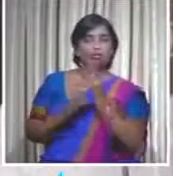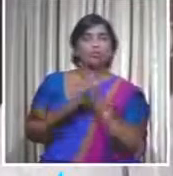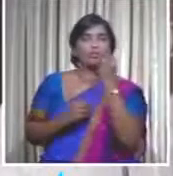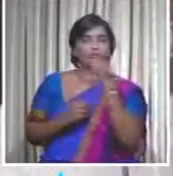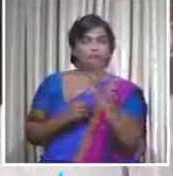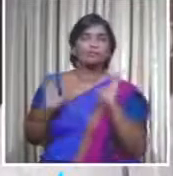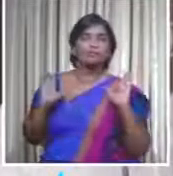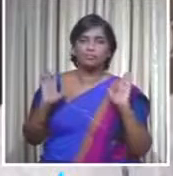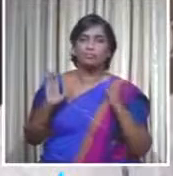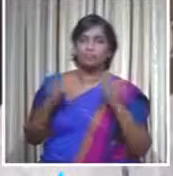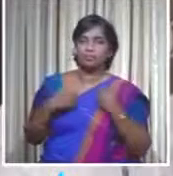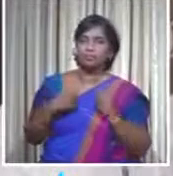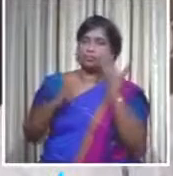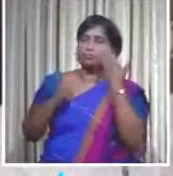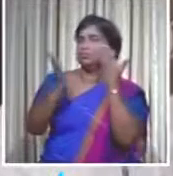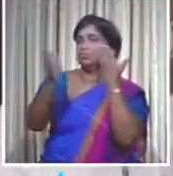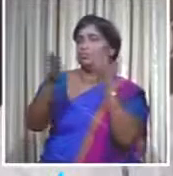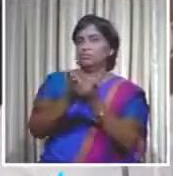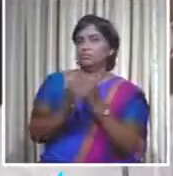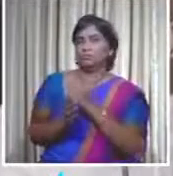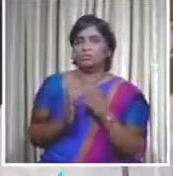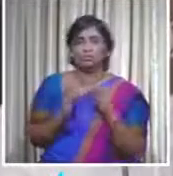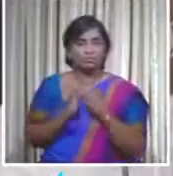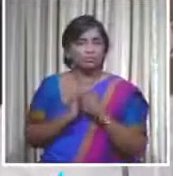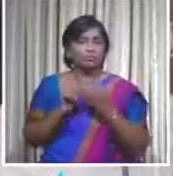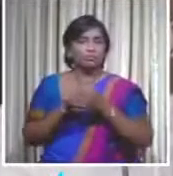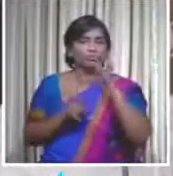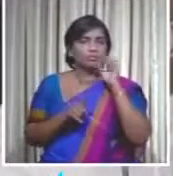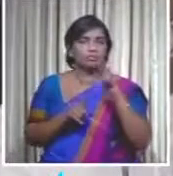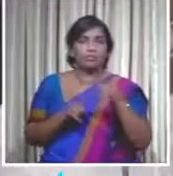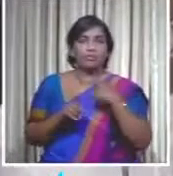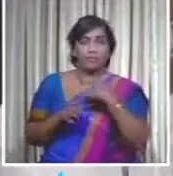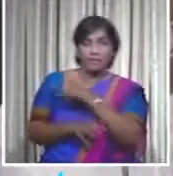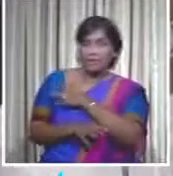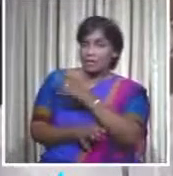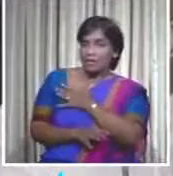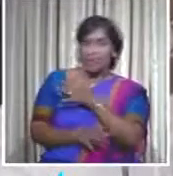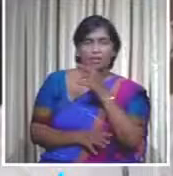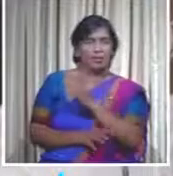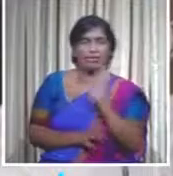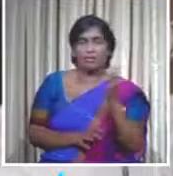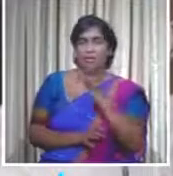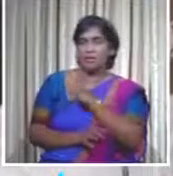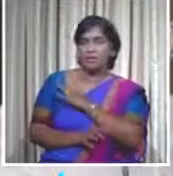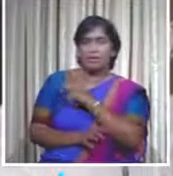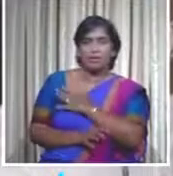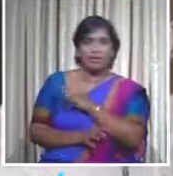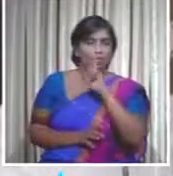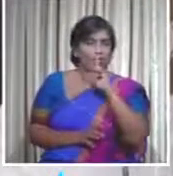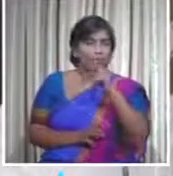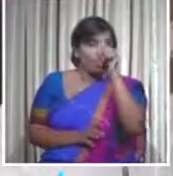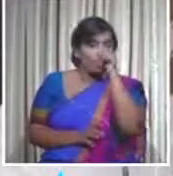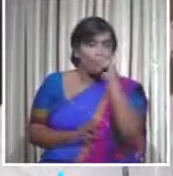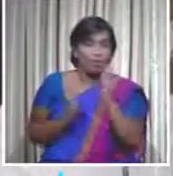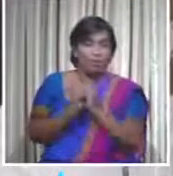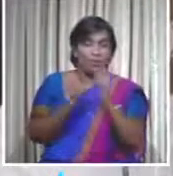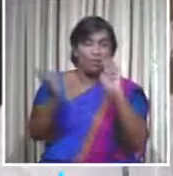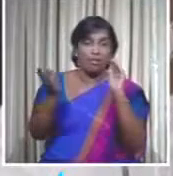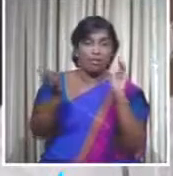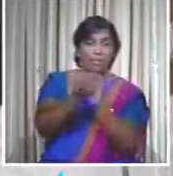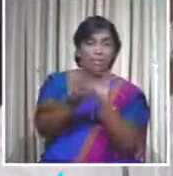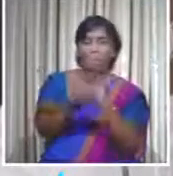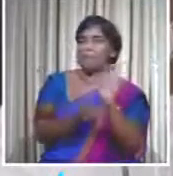ඒක වෙනුවෙන් තමයි අපි පෙනී හිටින්නේ ගරු සභාපතිතුමනි ඒක මේ පලිගැනීම් නෙමෙයි පලිගැනීම් කියලා හොරකම් ලඟු කරන්න යන්න